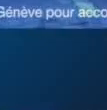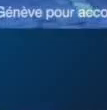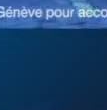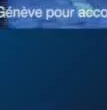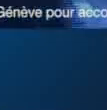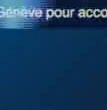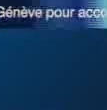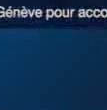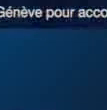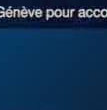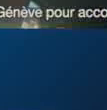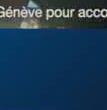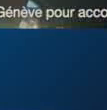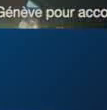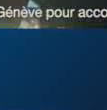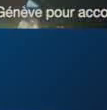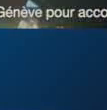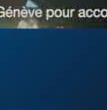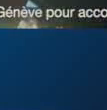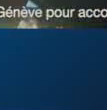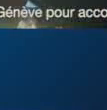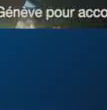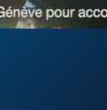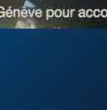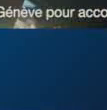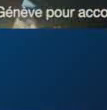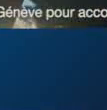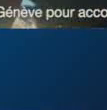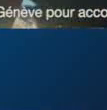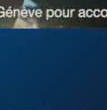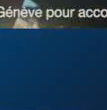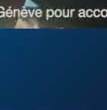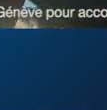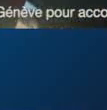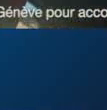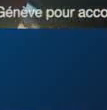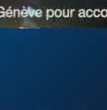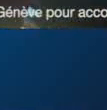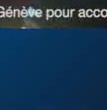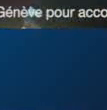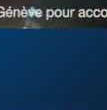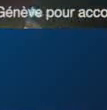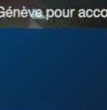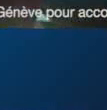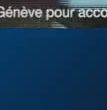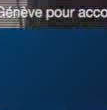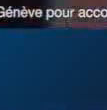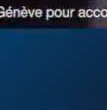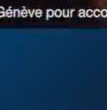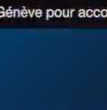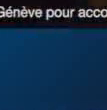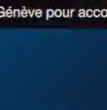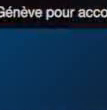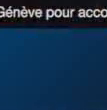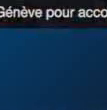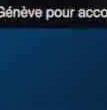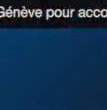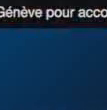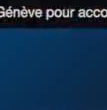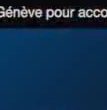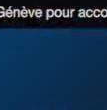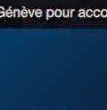Le dossier du nucléaire iranien, les grandes puissances à Genève pour la dernière ligne droite. Des discussions en cours en ce